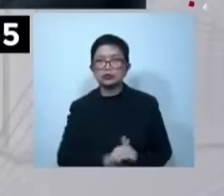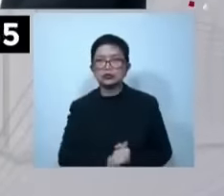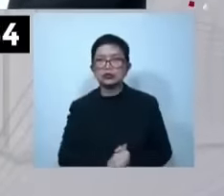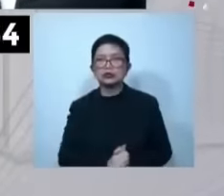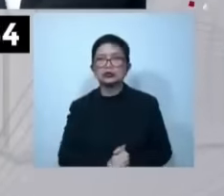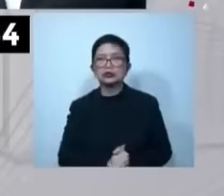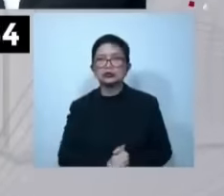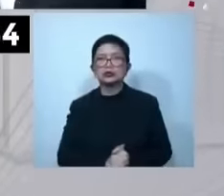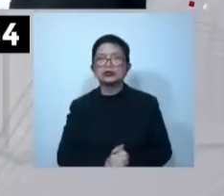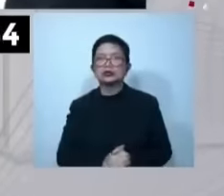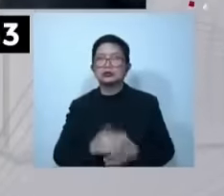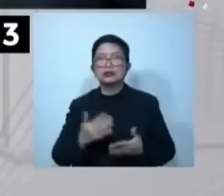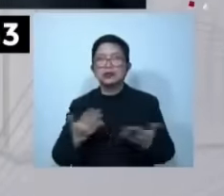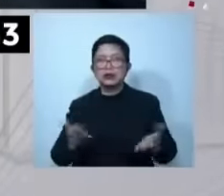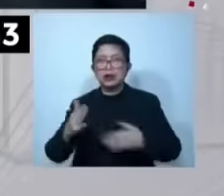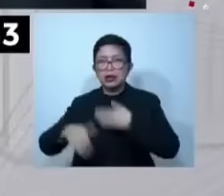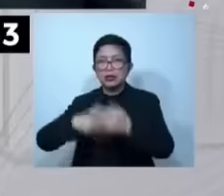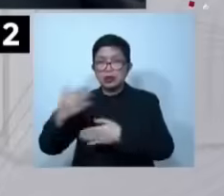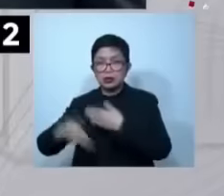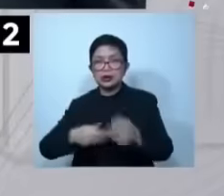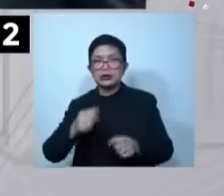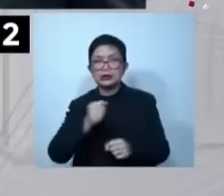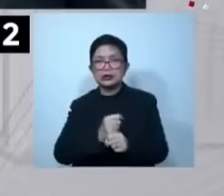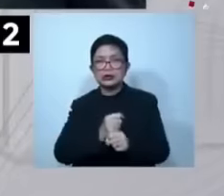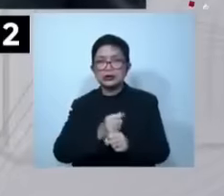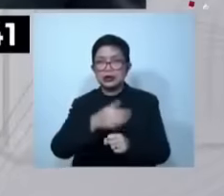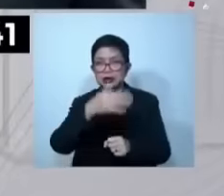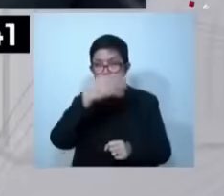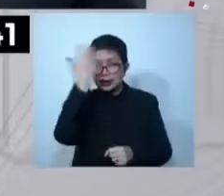tahulah ya bagaimana prosesnya, ya.